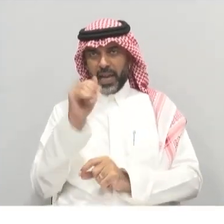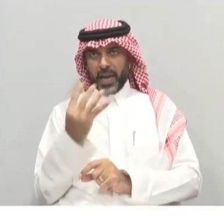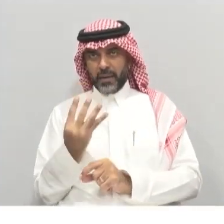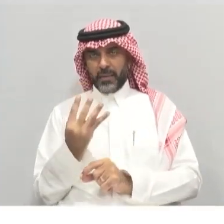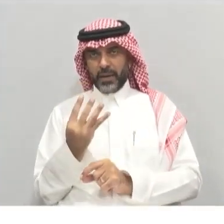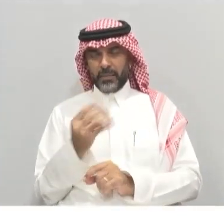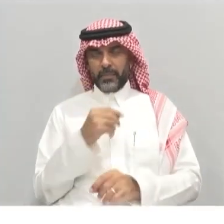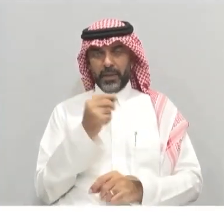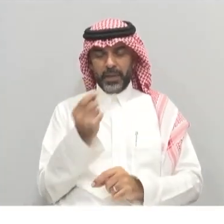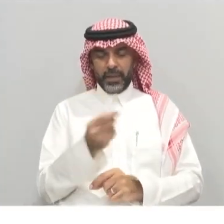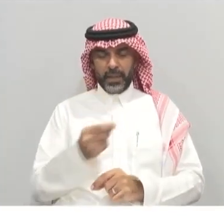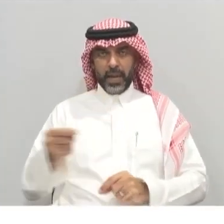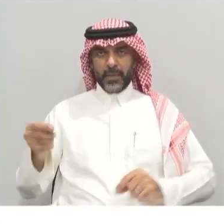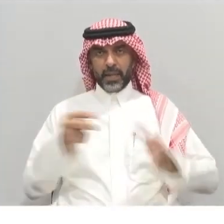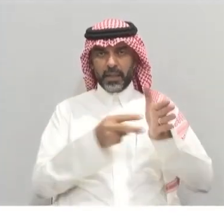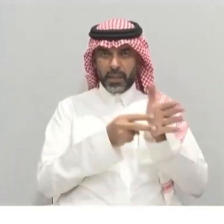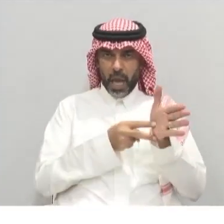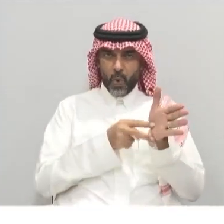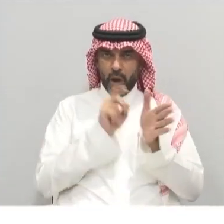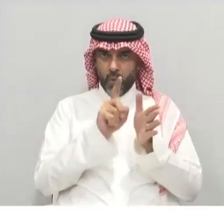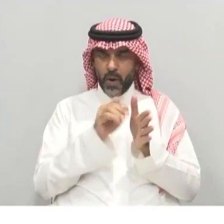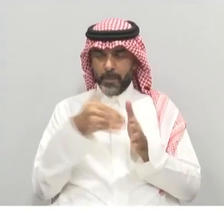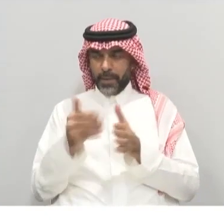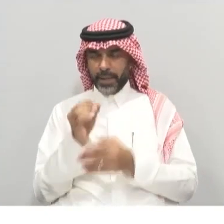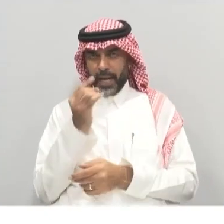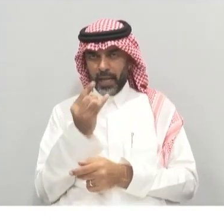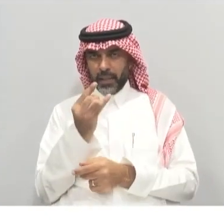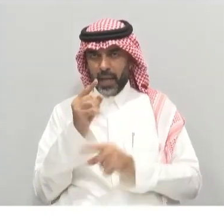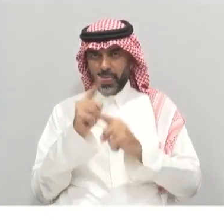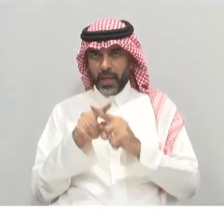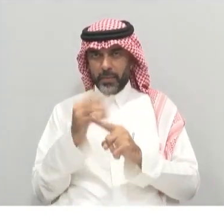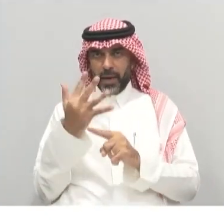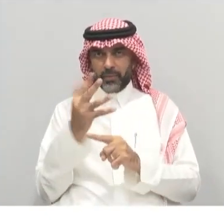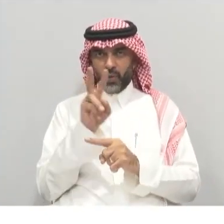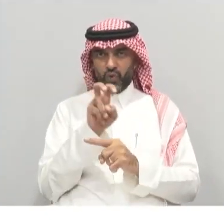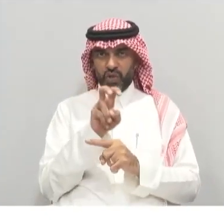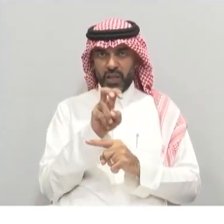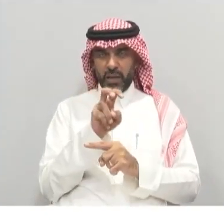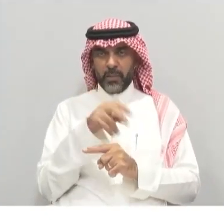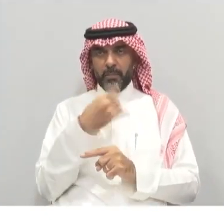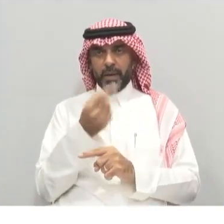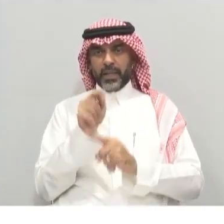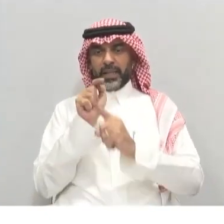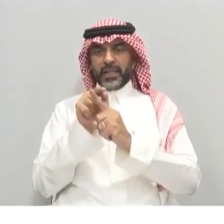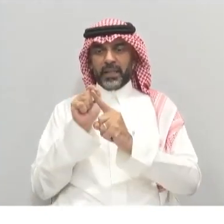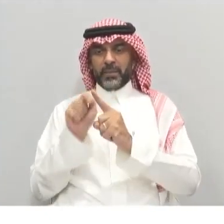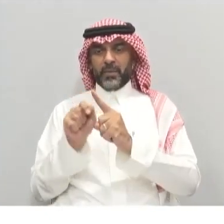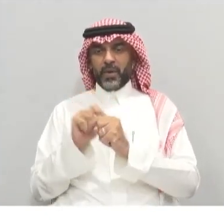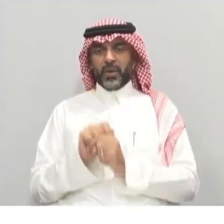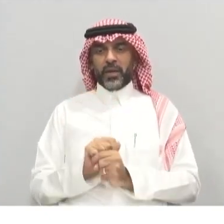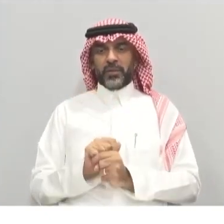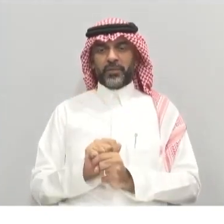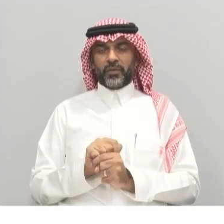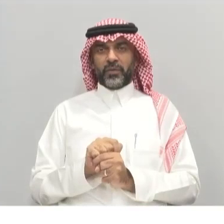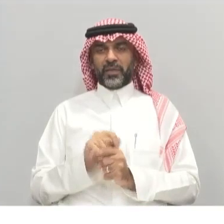بعد ذلك نكتب علامه اليساوي ونكتب عشره ضرب 25 ونضع علامه النسبه المئويه وهي الشيفت